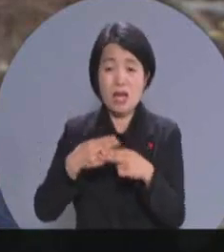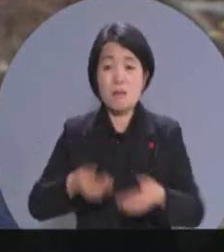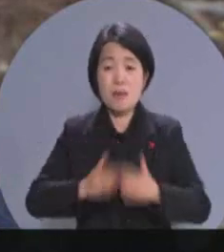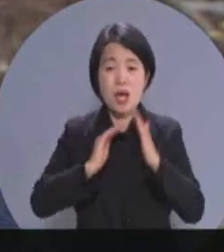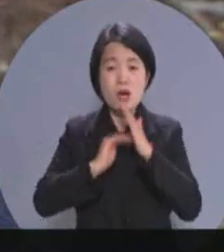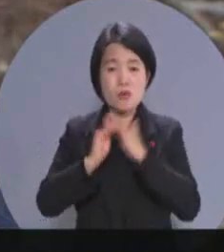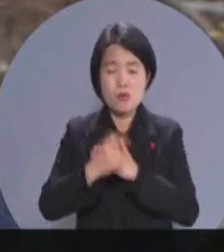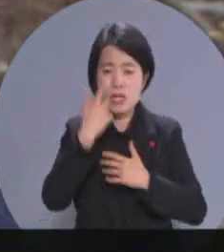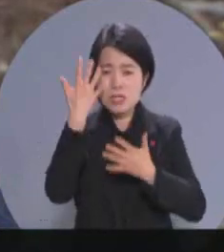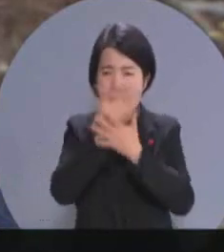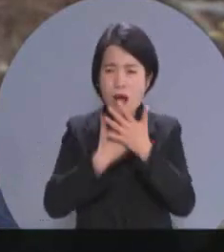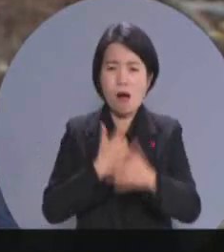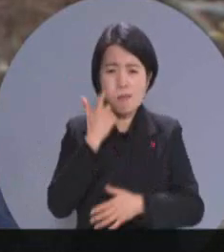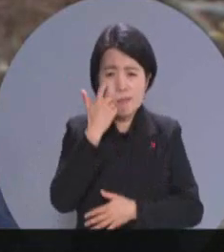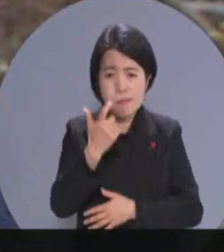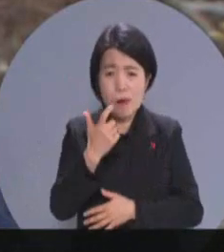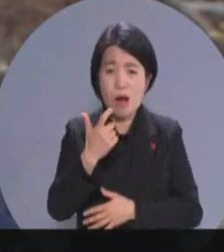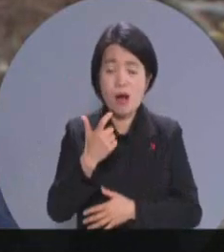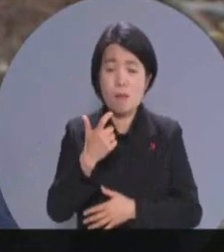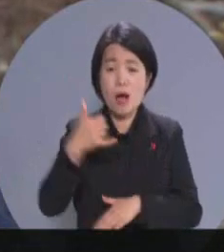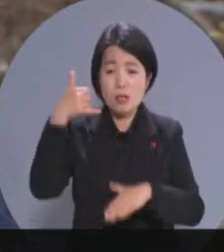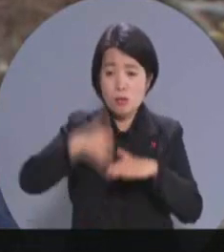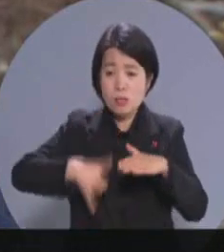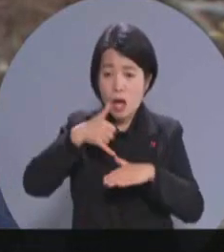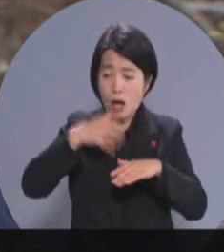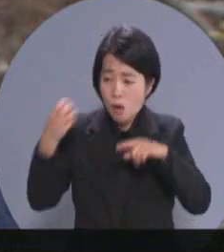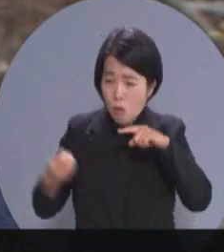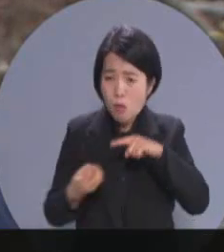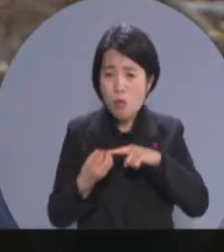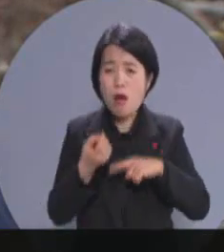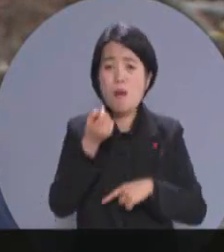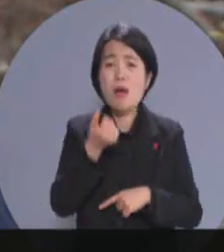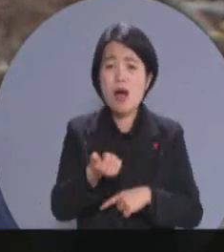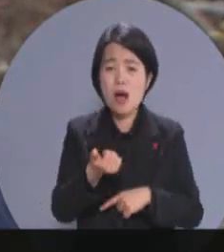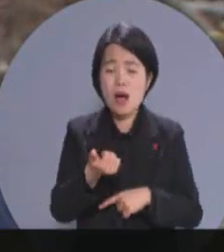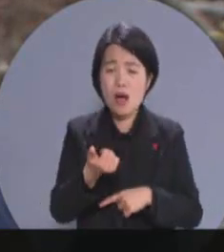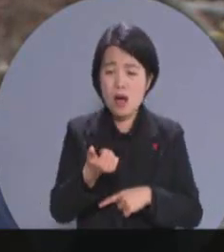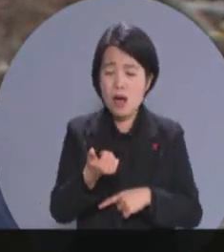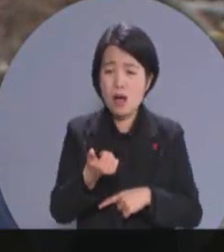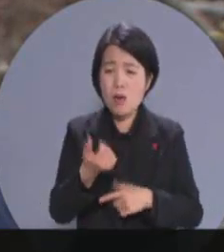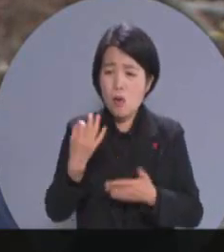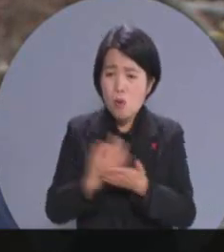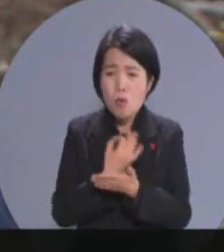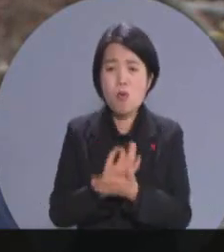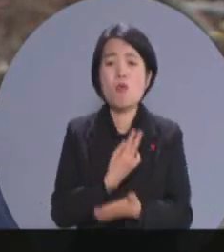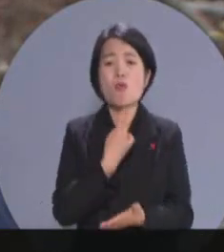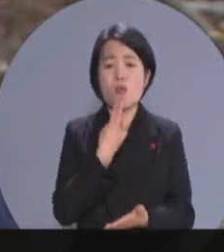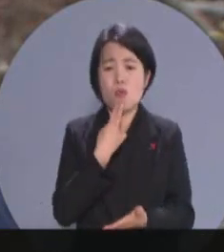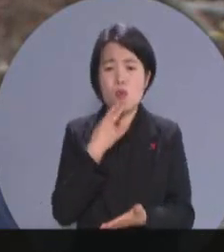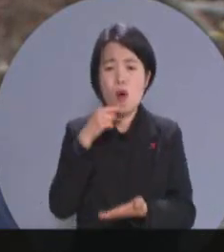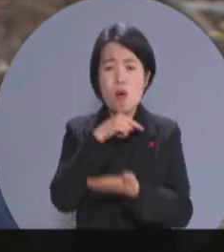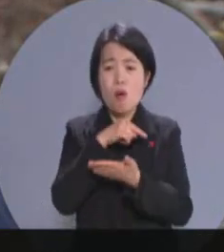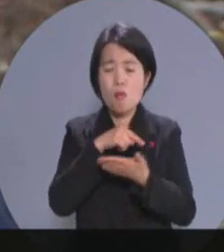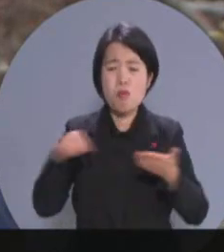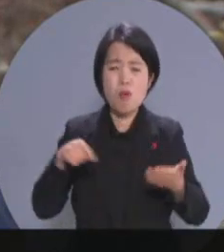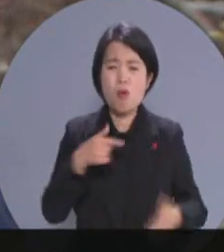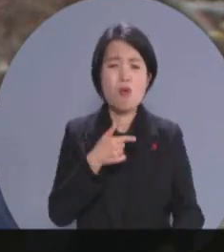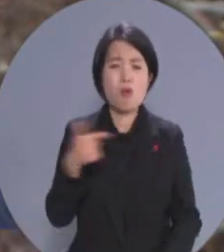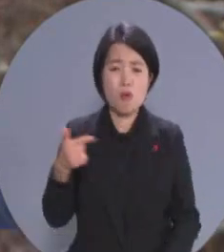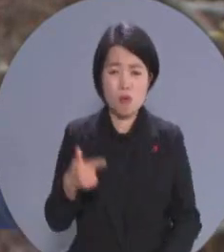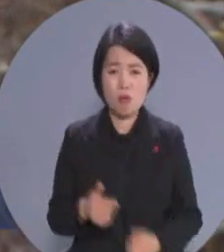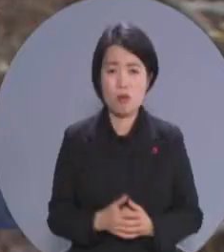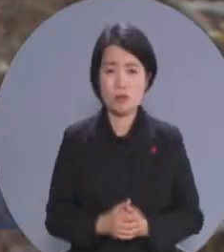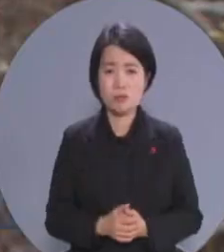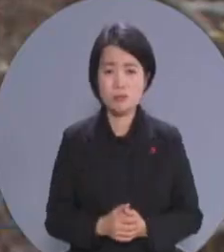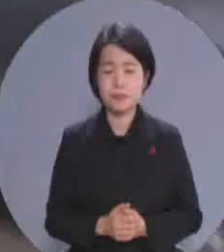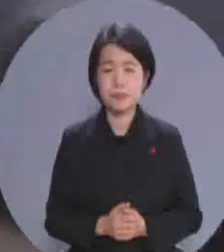버렸어요 열매를 보려고 농사를 짓는 것인데 열매을 최대로 소득을 못 보면 그게 농사 있는 사람한테 얼마나